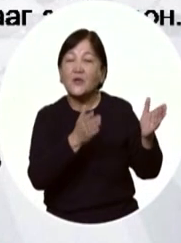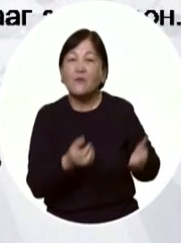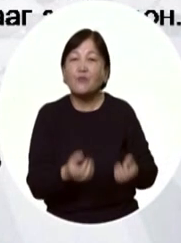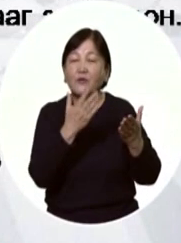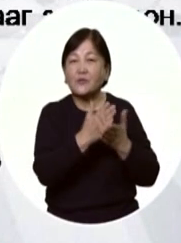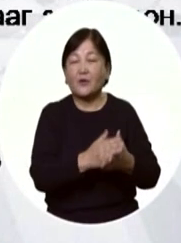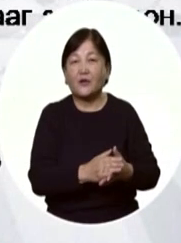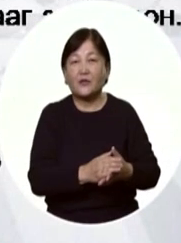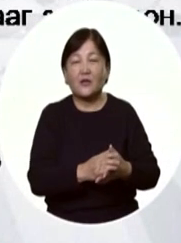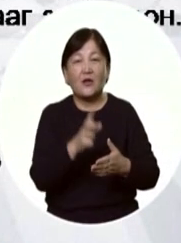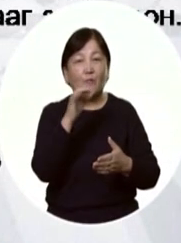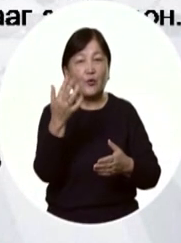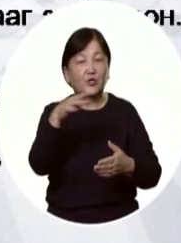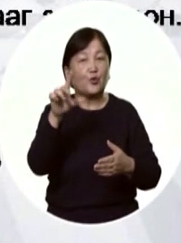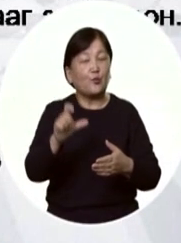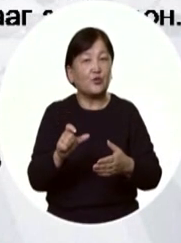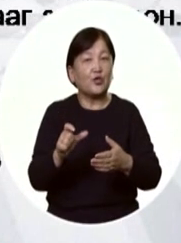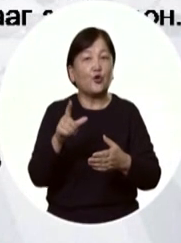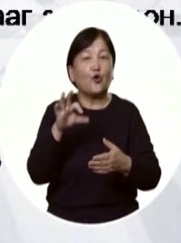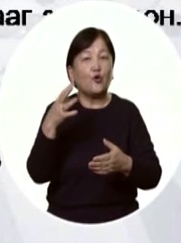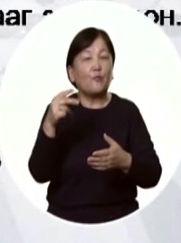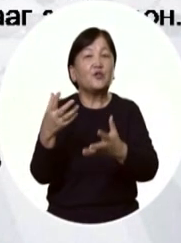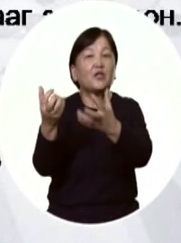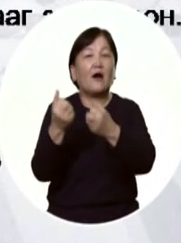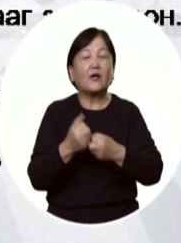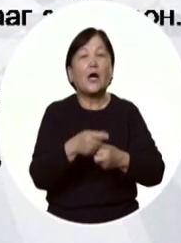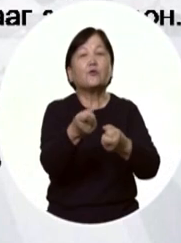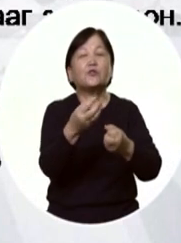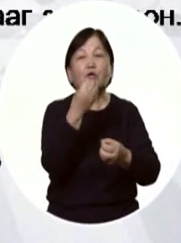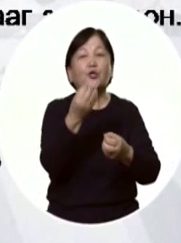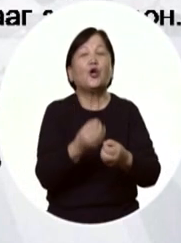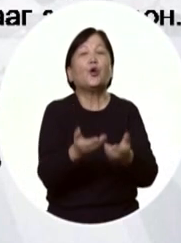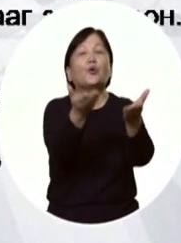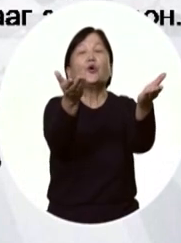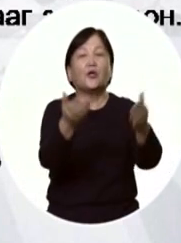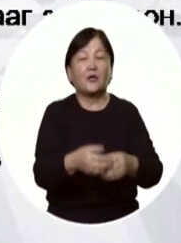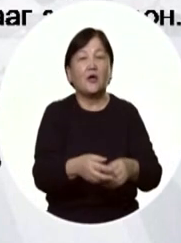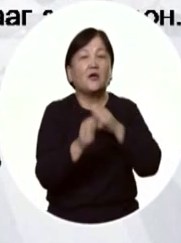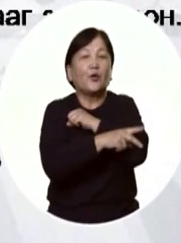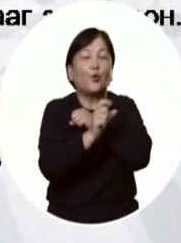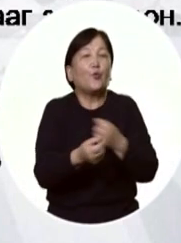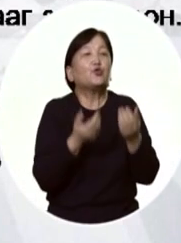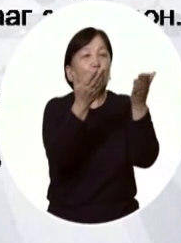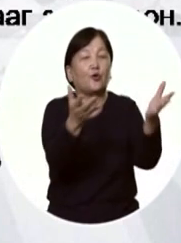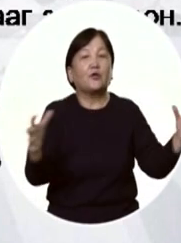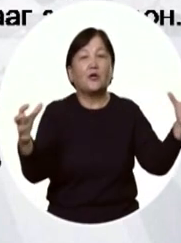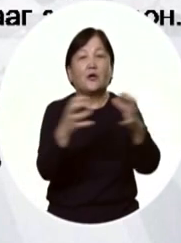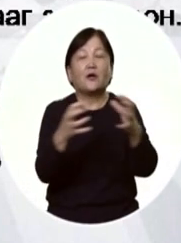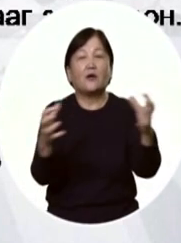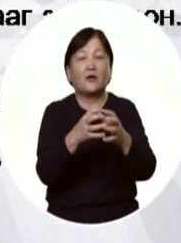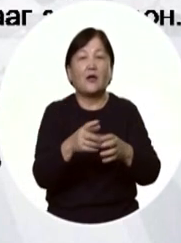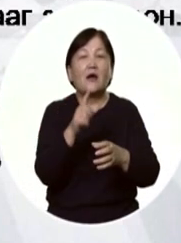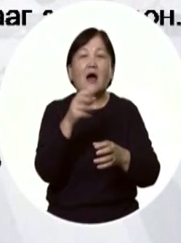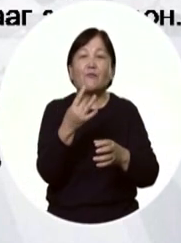хөрөнгийг аваад та нар маань энийг хуваагаад идээд хэрэглээ гэд ингээд ядуу хүмүүс тарааж өгөөд эсвэл түүнийг нь бөөгнүүлээд маш олон хамтрал